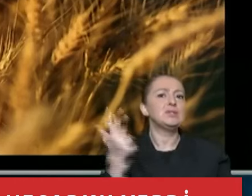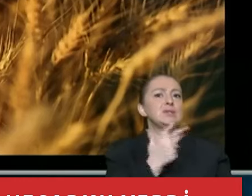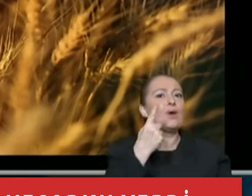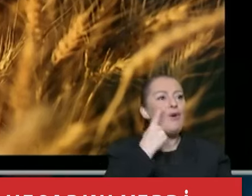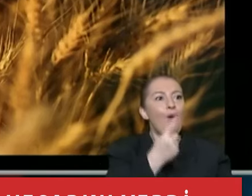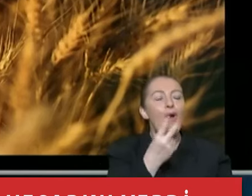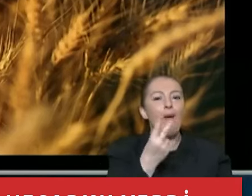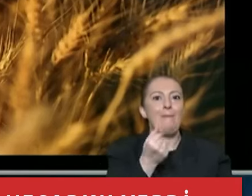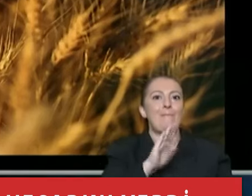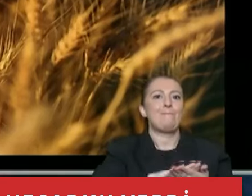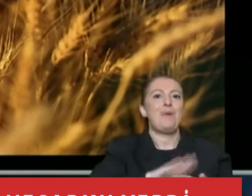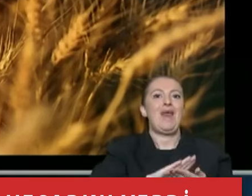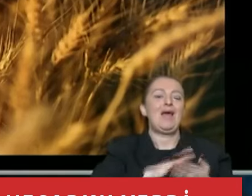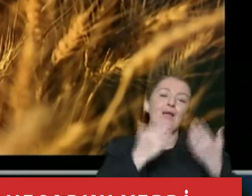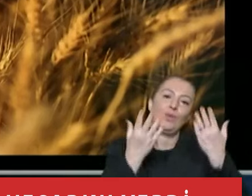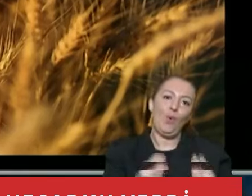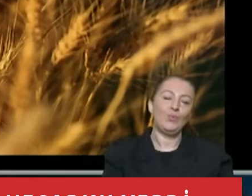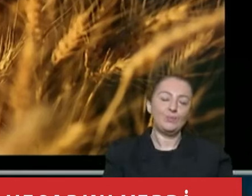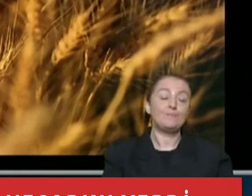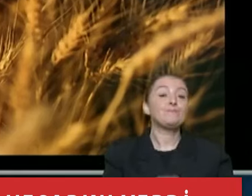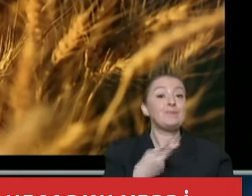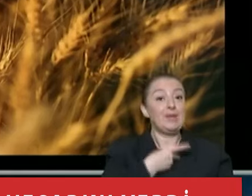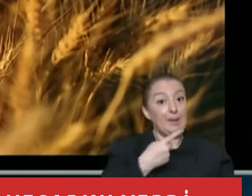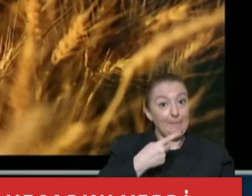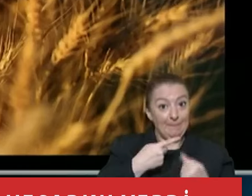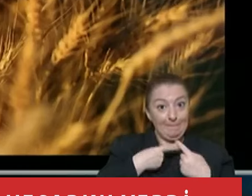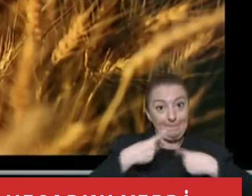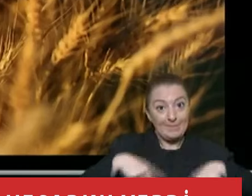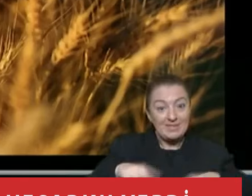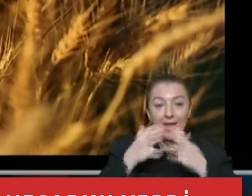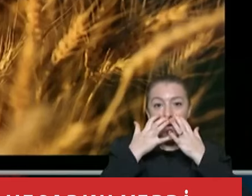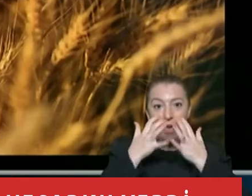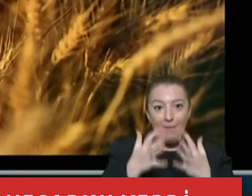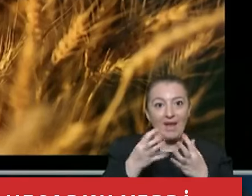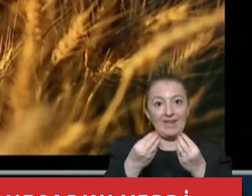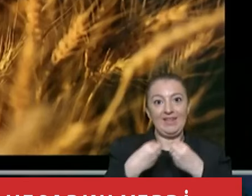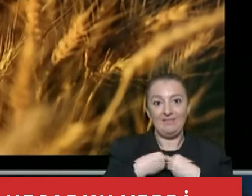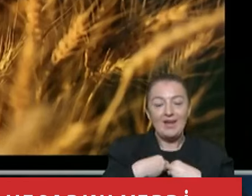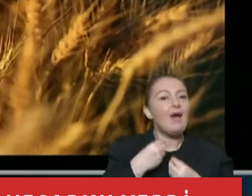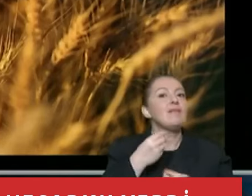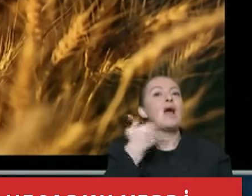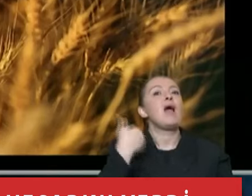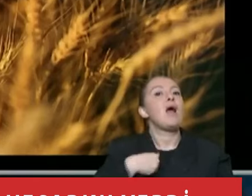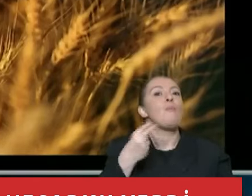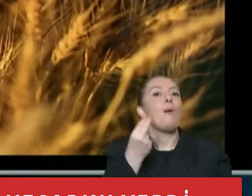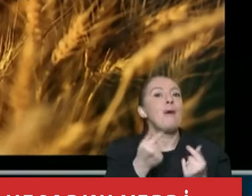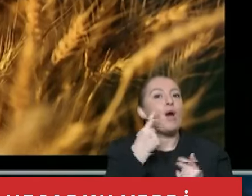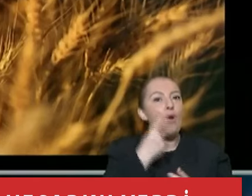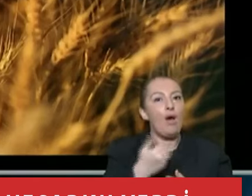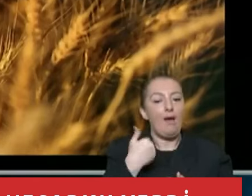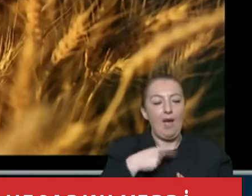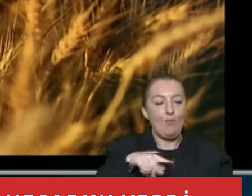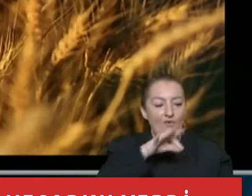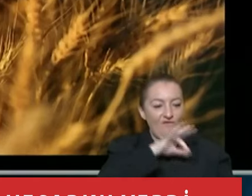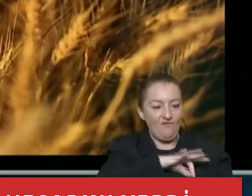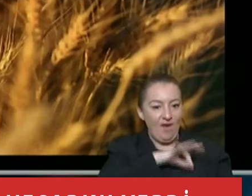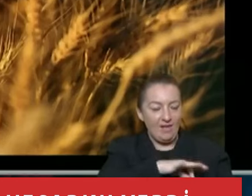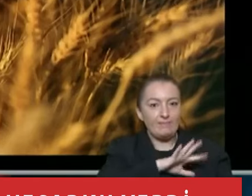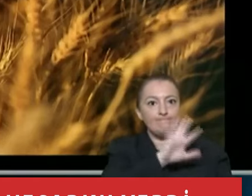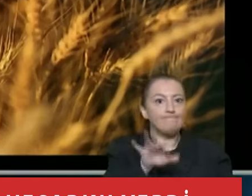Bereket getirdik bize emanet edilen kamu kaynaklarını kamu yararı ve Mali disiplin esaslarını